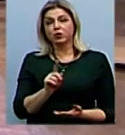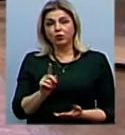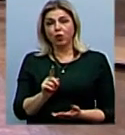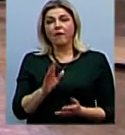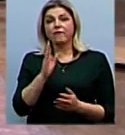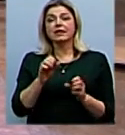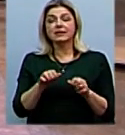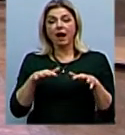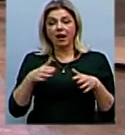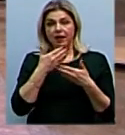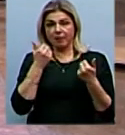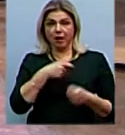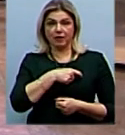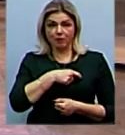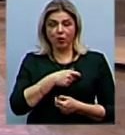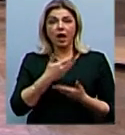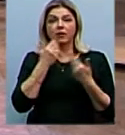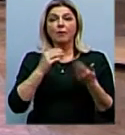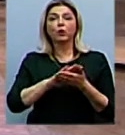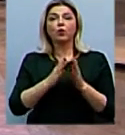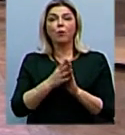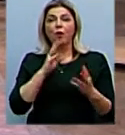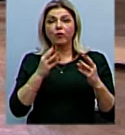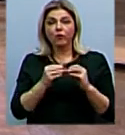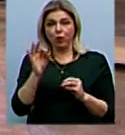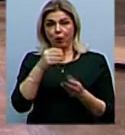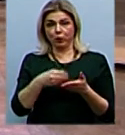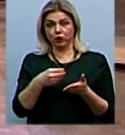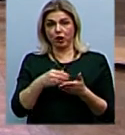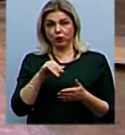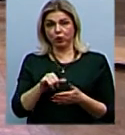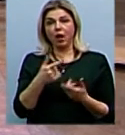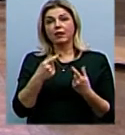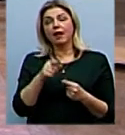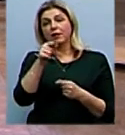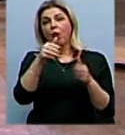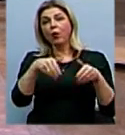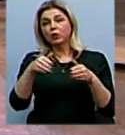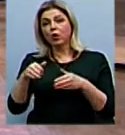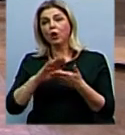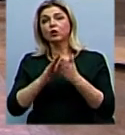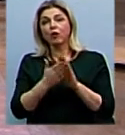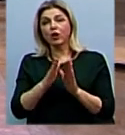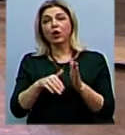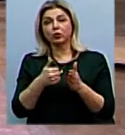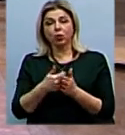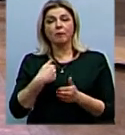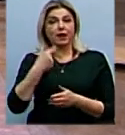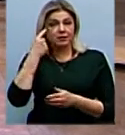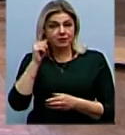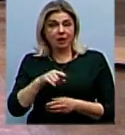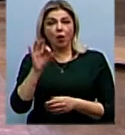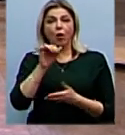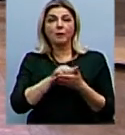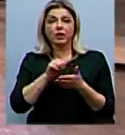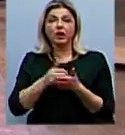в залі немає депутатів, в залі немає домовленості щодо бюджету, вони там десь в кулуарах домовляються досі, наскільки мені відомо, там з приводу